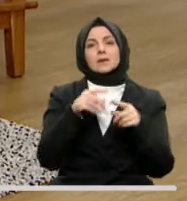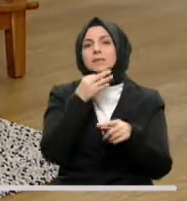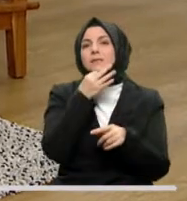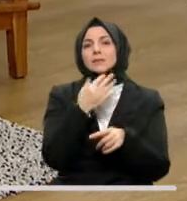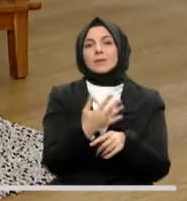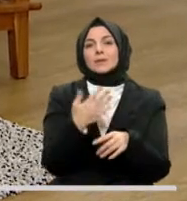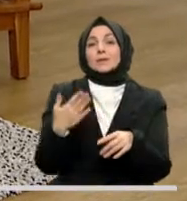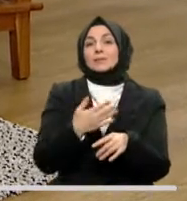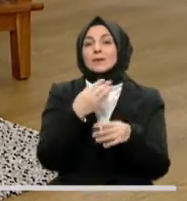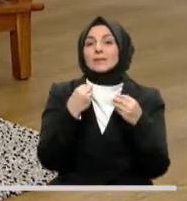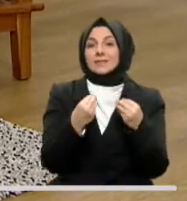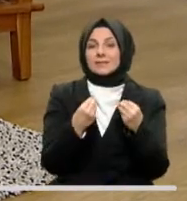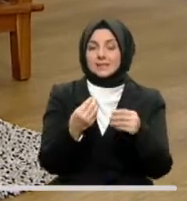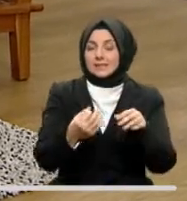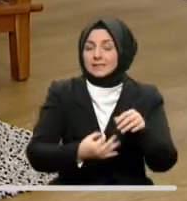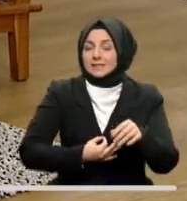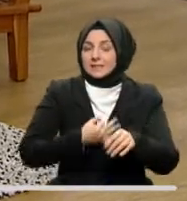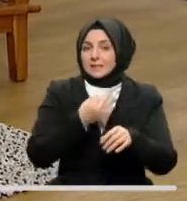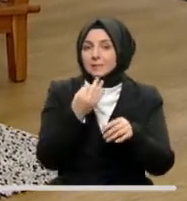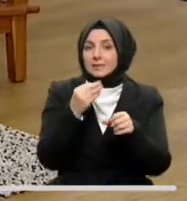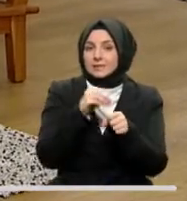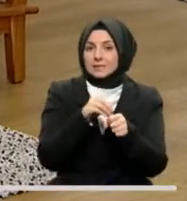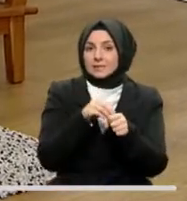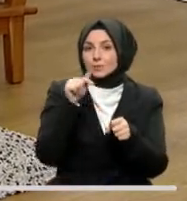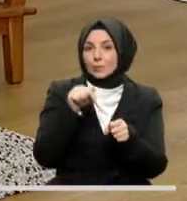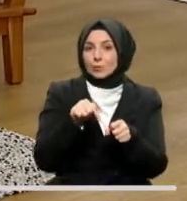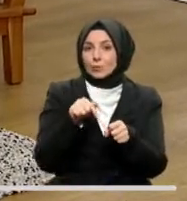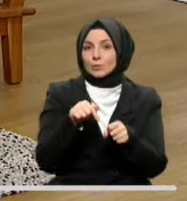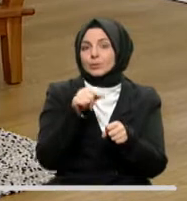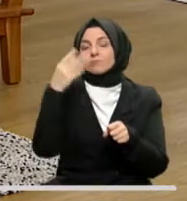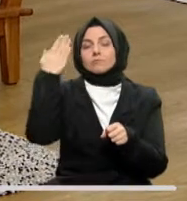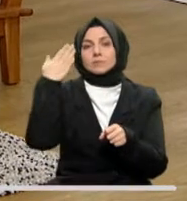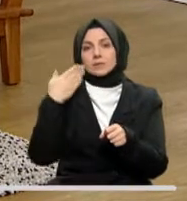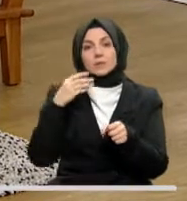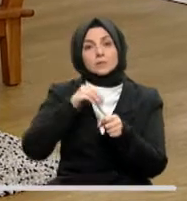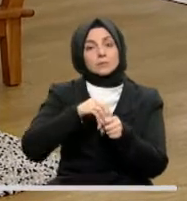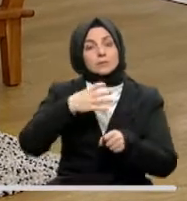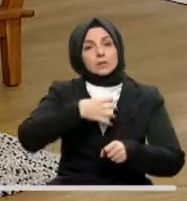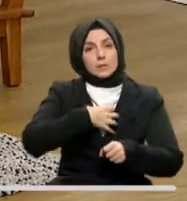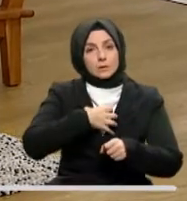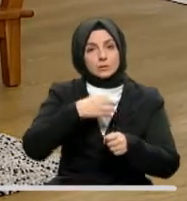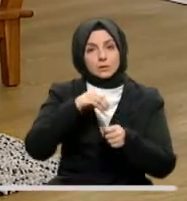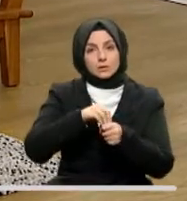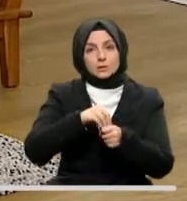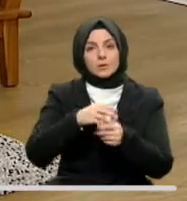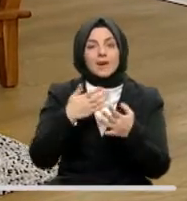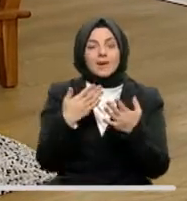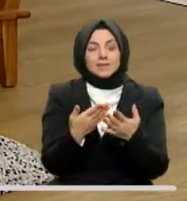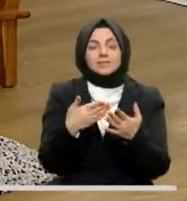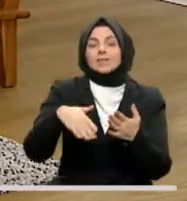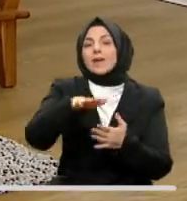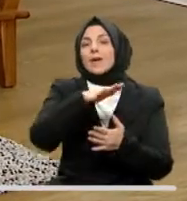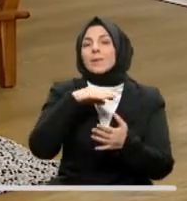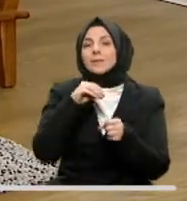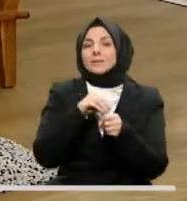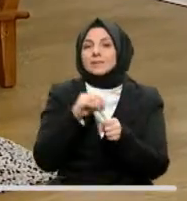olun daha da iyi hissetmek istiyoruz ve bu yüzden Aslında bugün izleyicilerimiz için Kendimiz için aslında hepimiz için